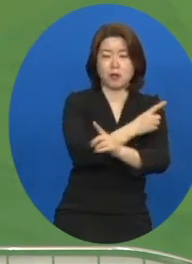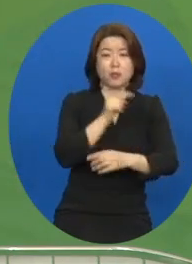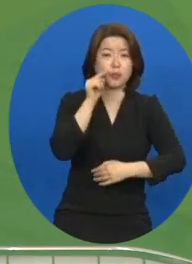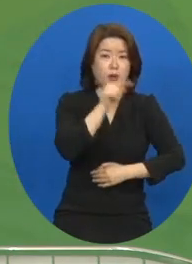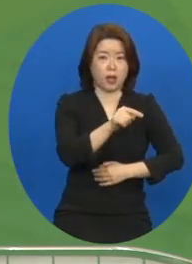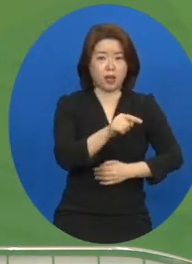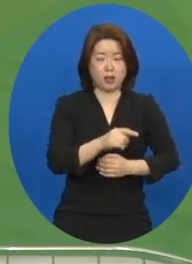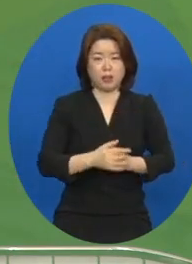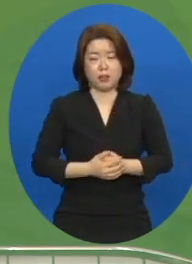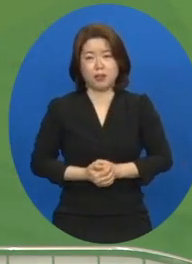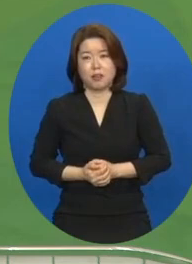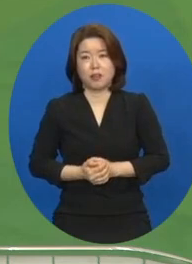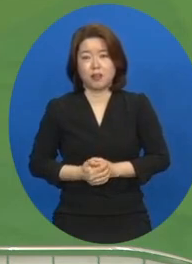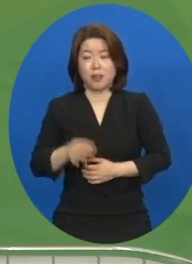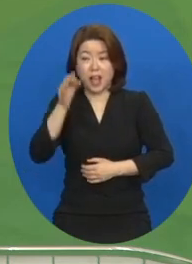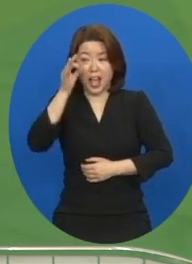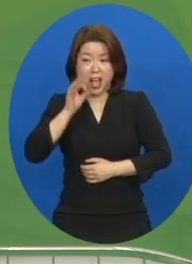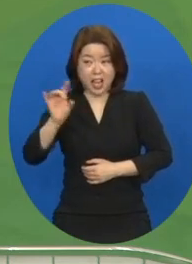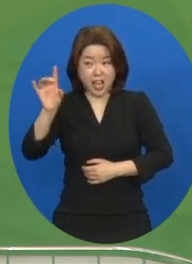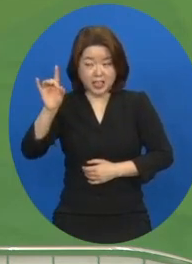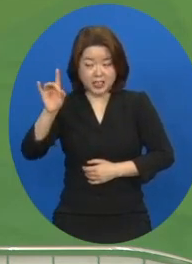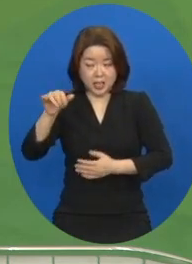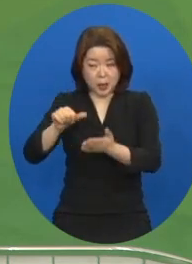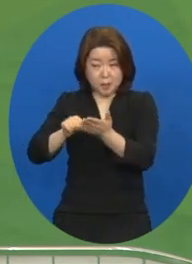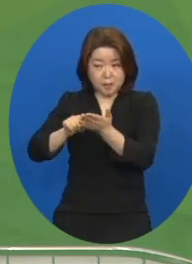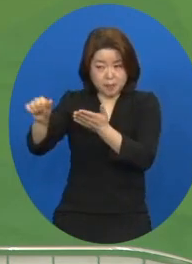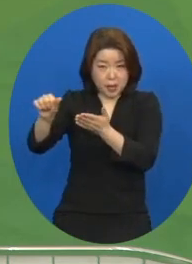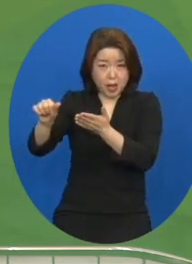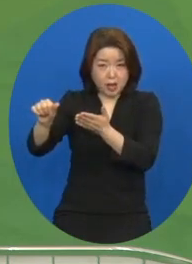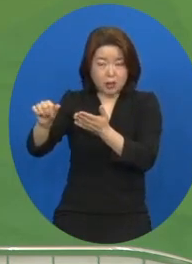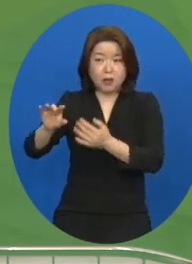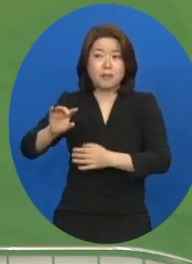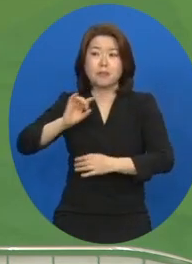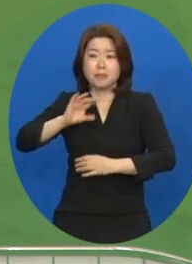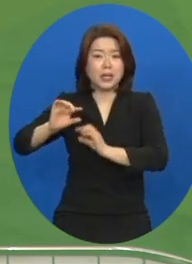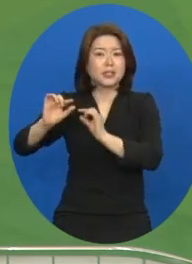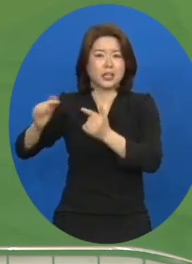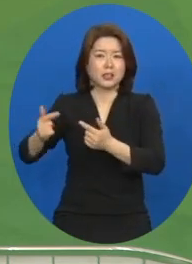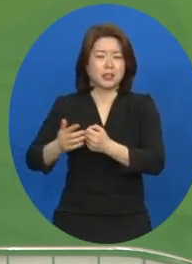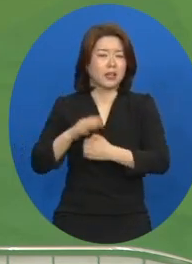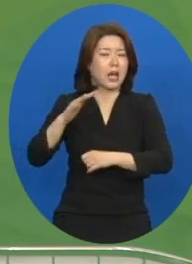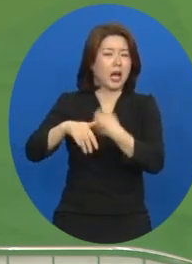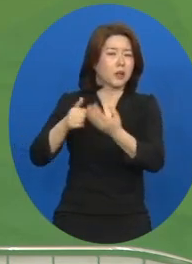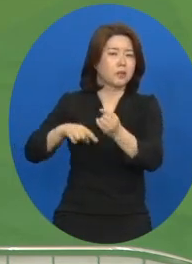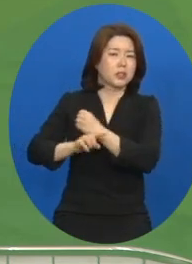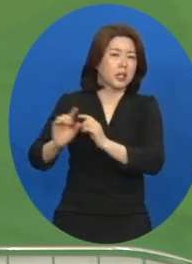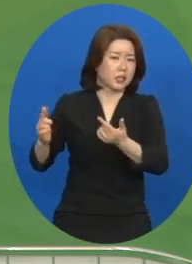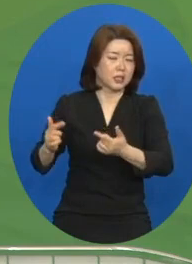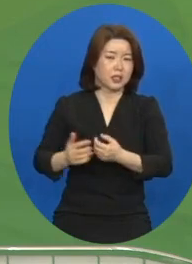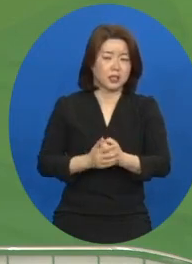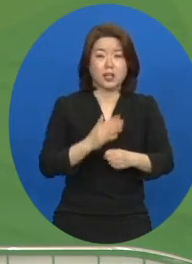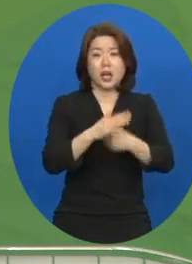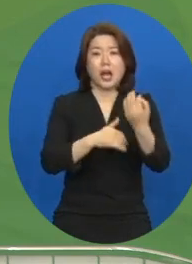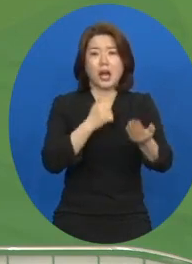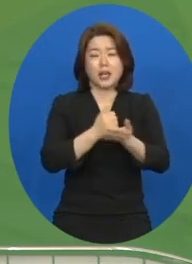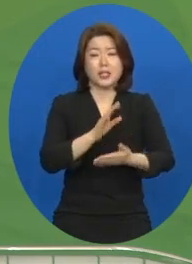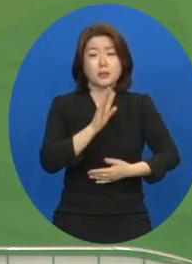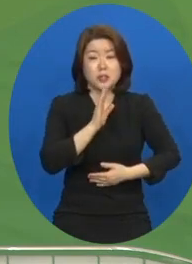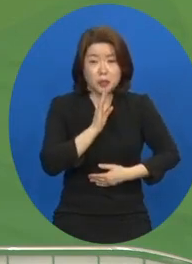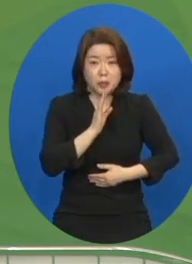하나님께서는 아간 한 사람을 제거하는 것이 하나님의 뜻이 아니었어요. 하나님께서